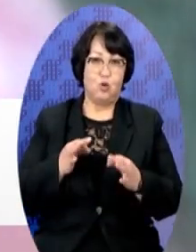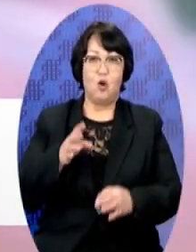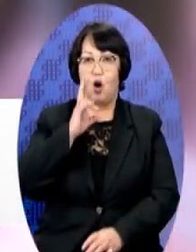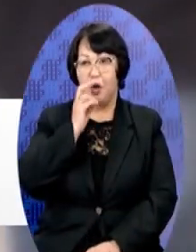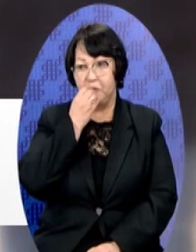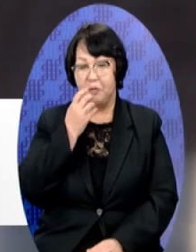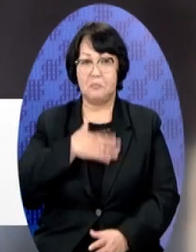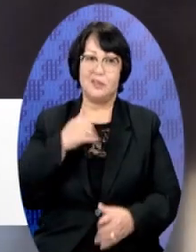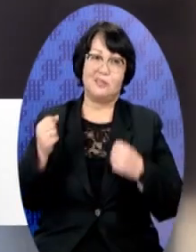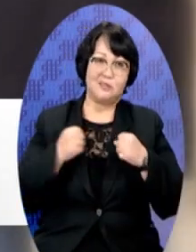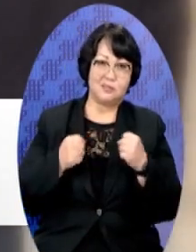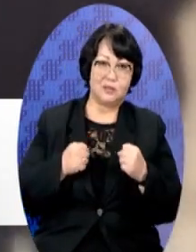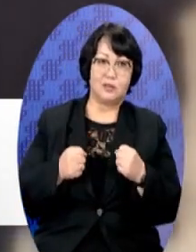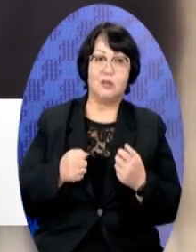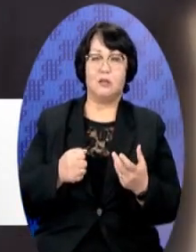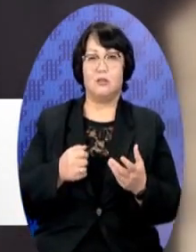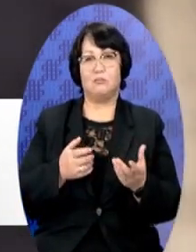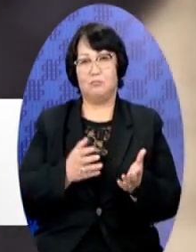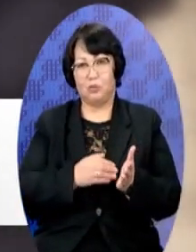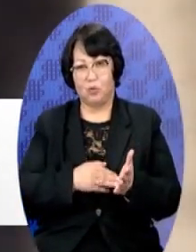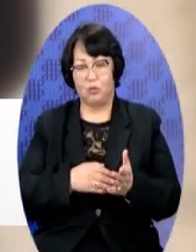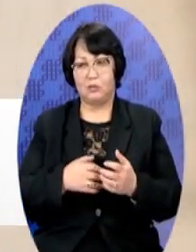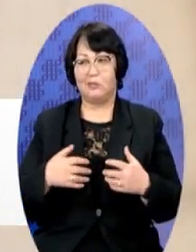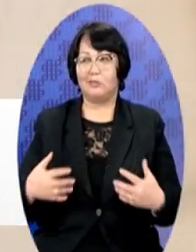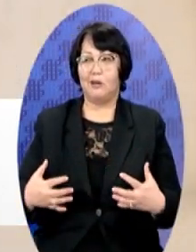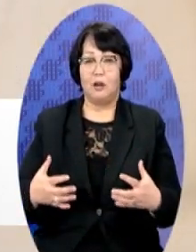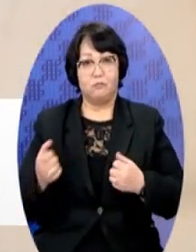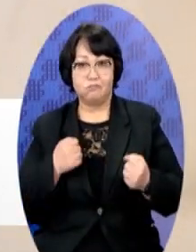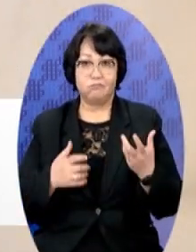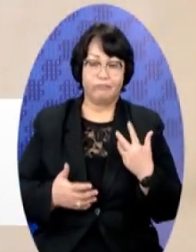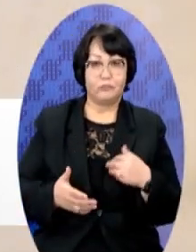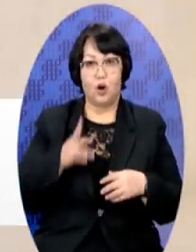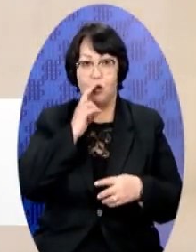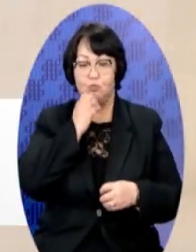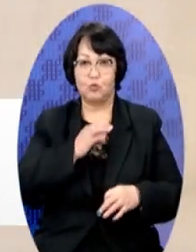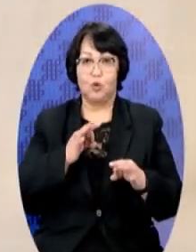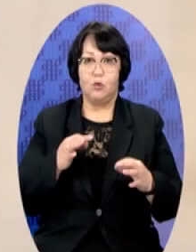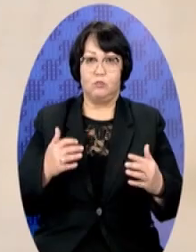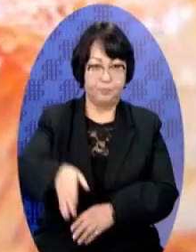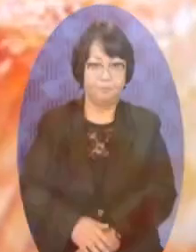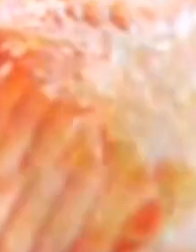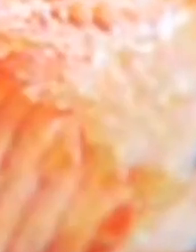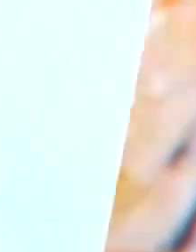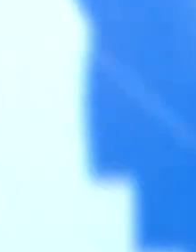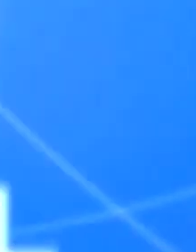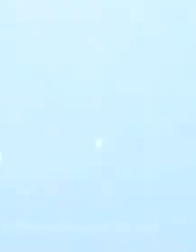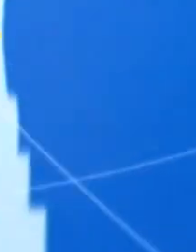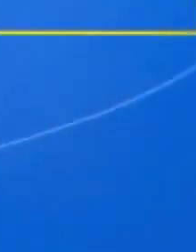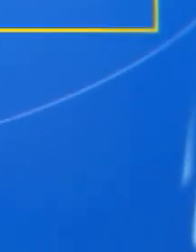зэрэг нь тархалтаас өөрчлөн сэргийлэх гол хүчин зүйл болдог гэдгийг эрүүл мэндийн байгууллагаас зөвлөж байна.